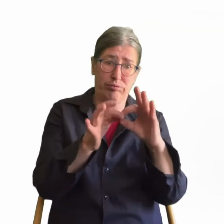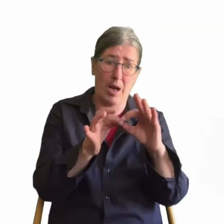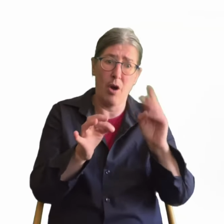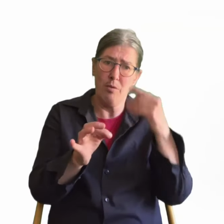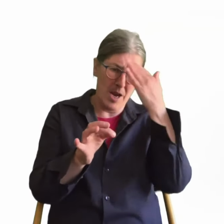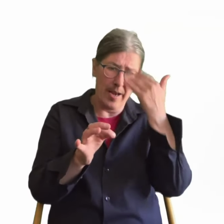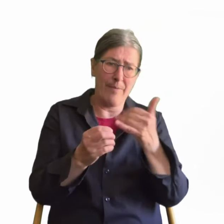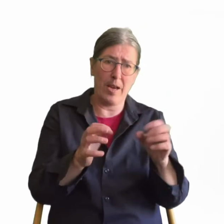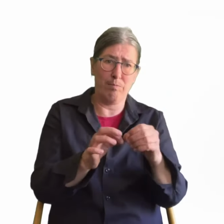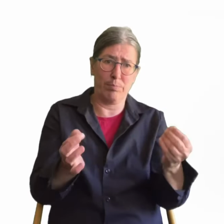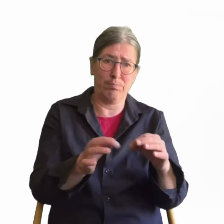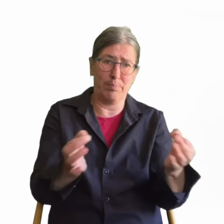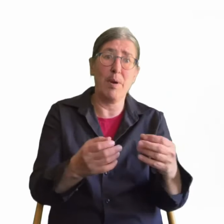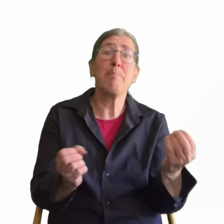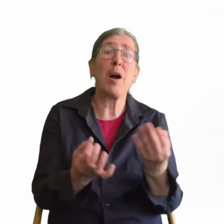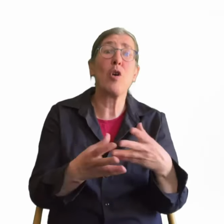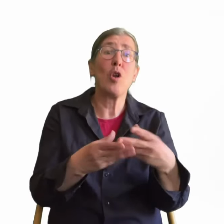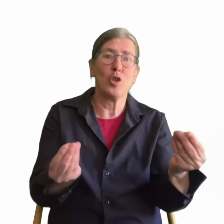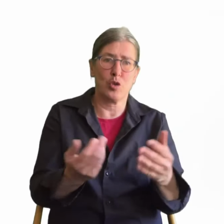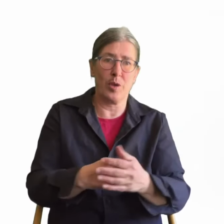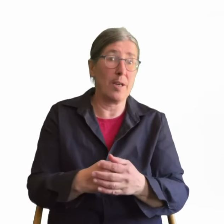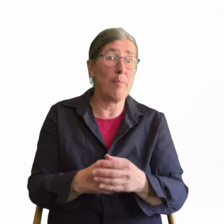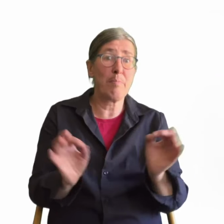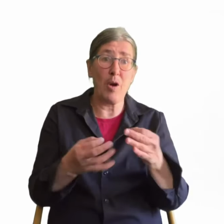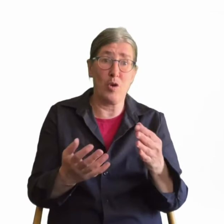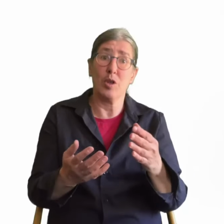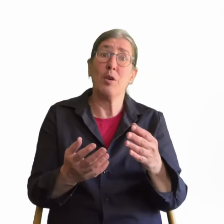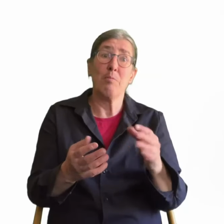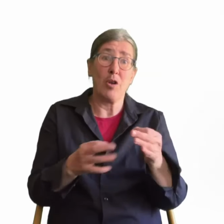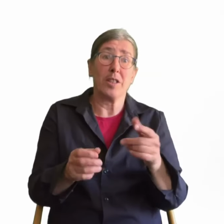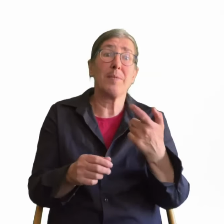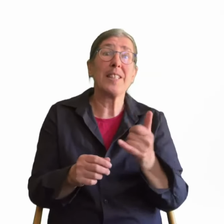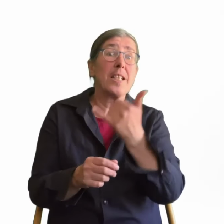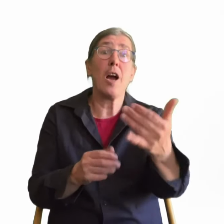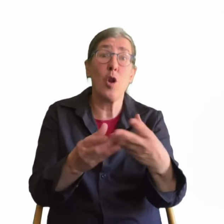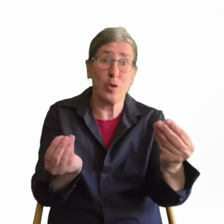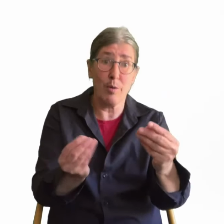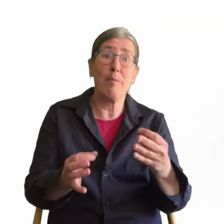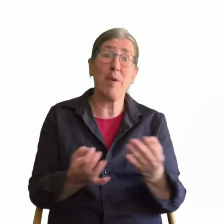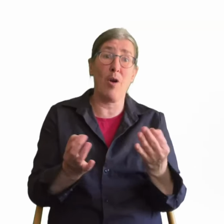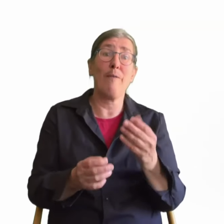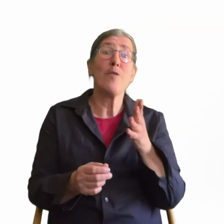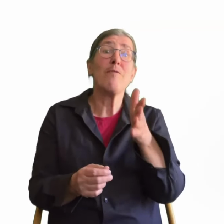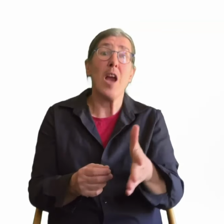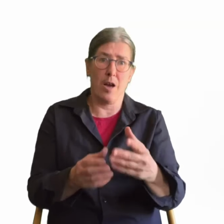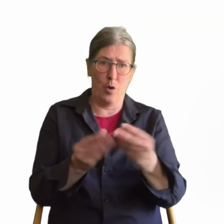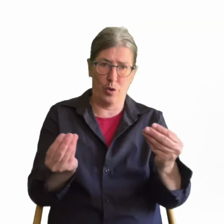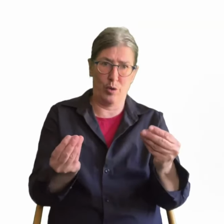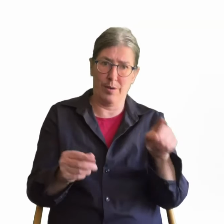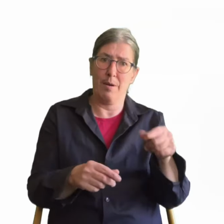Zerlegung mitdenken müssen. Wir brauchen Lösungen, und zwar nicht in 20, sondern in 5 Jahren, sagt